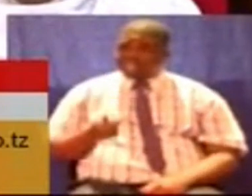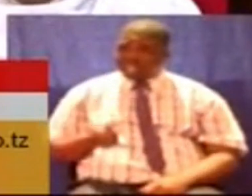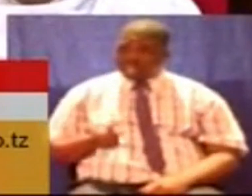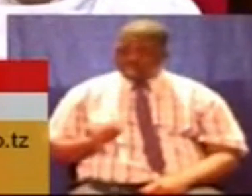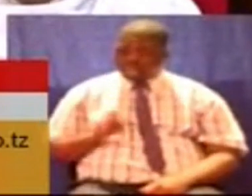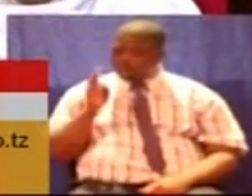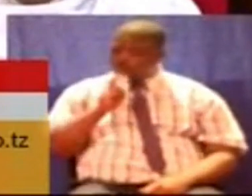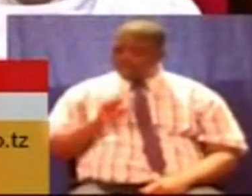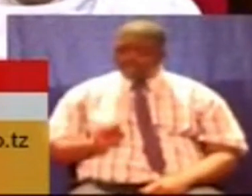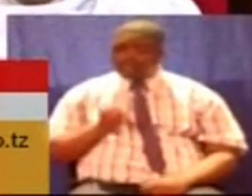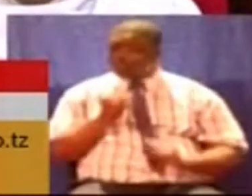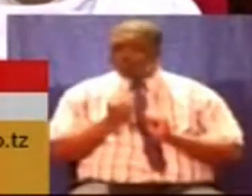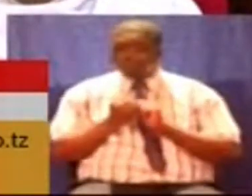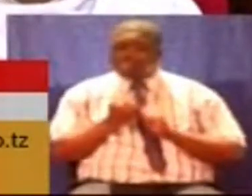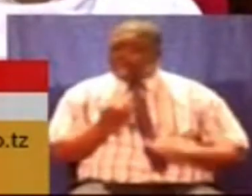milioni 14,